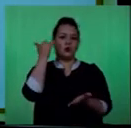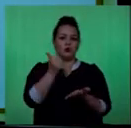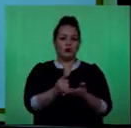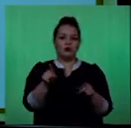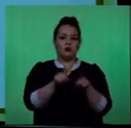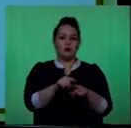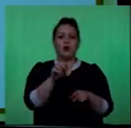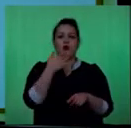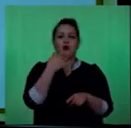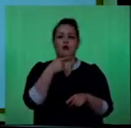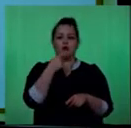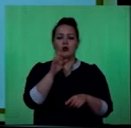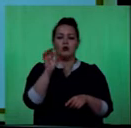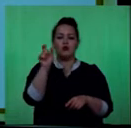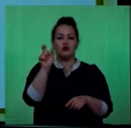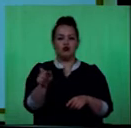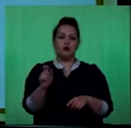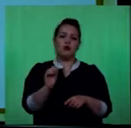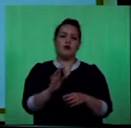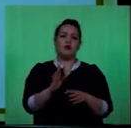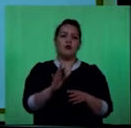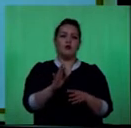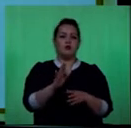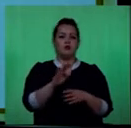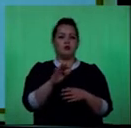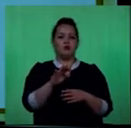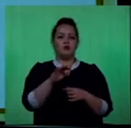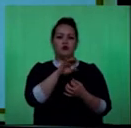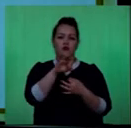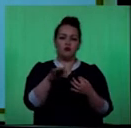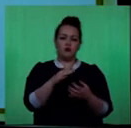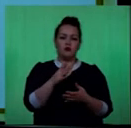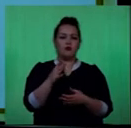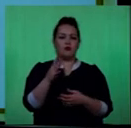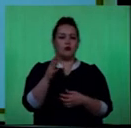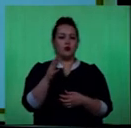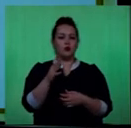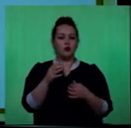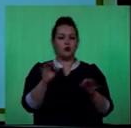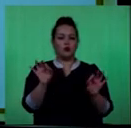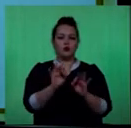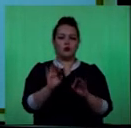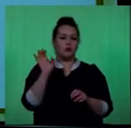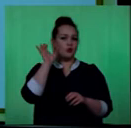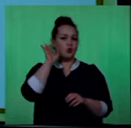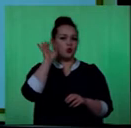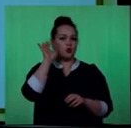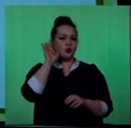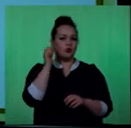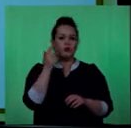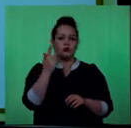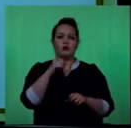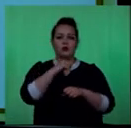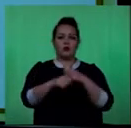человеке лишенного музыкального слуха 3 фразеологизм медвежья услуга